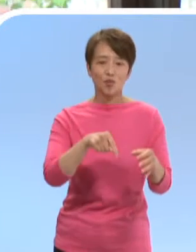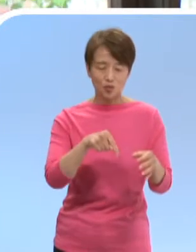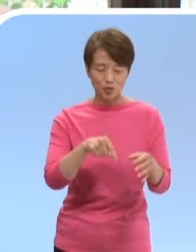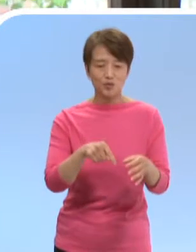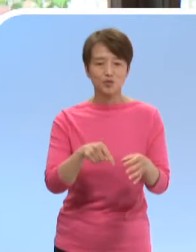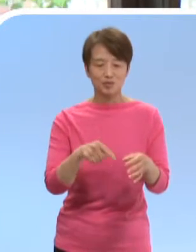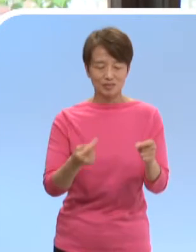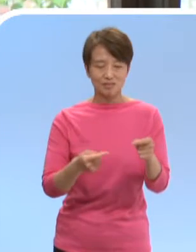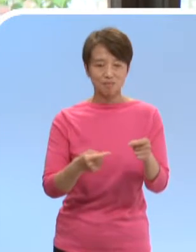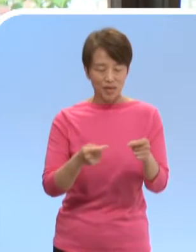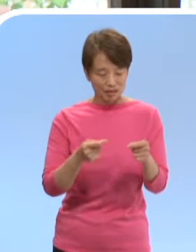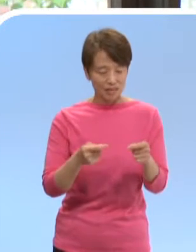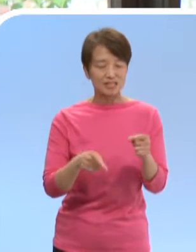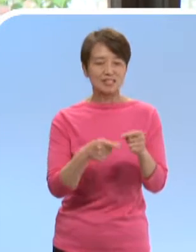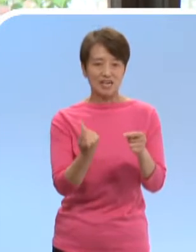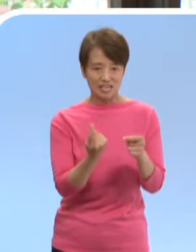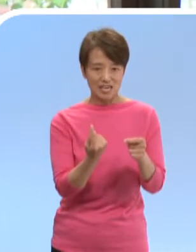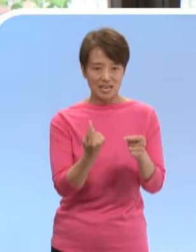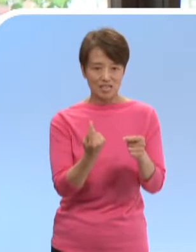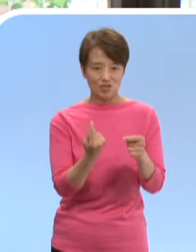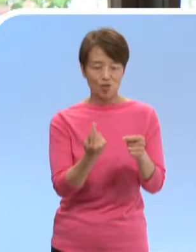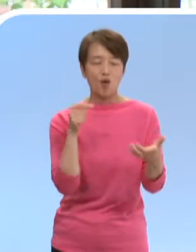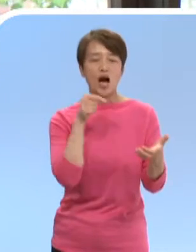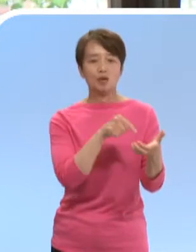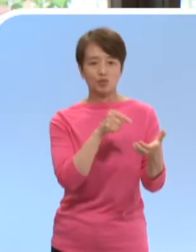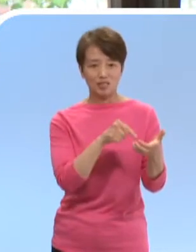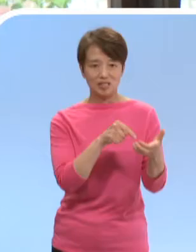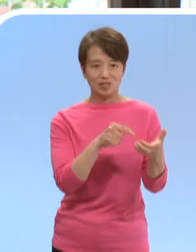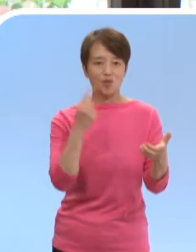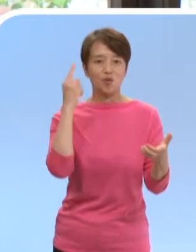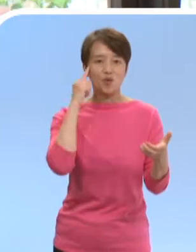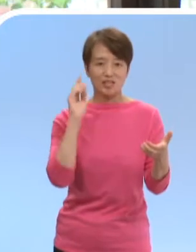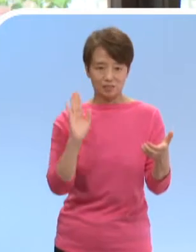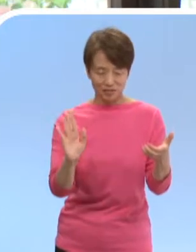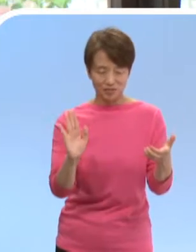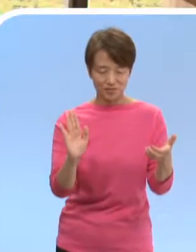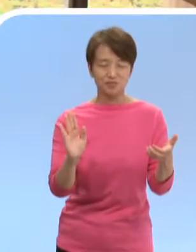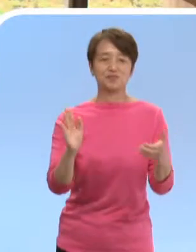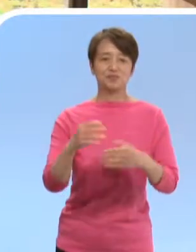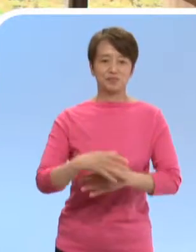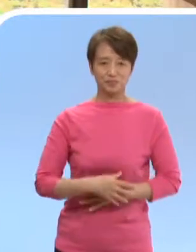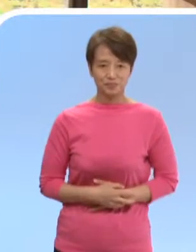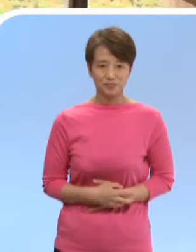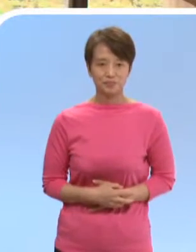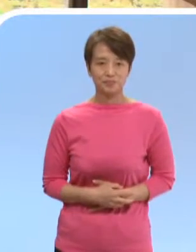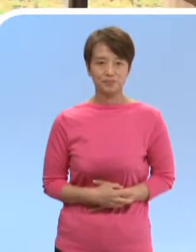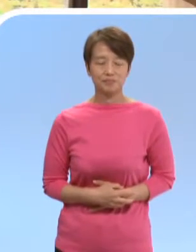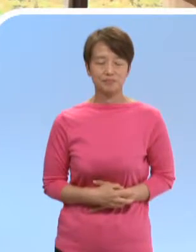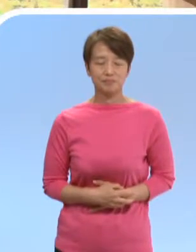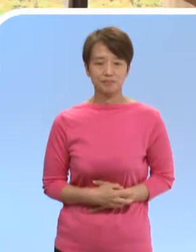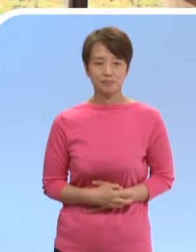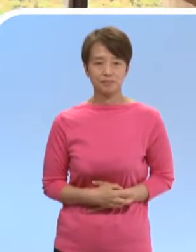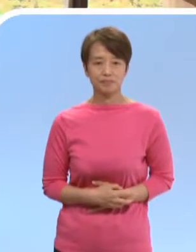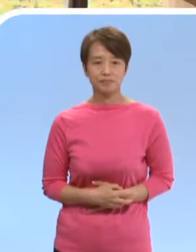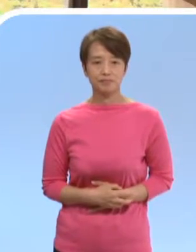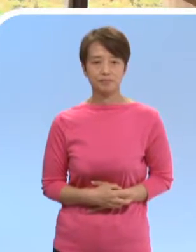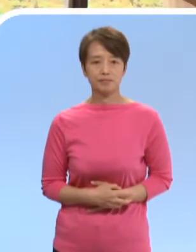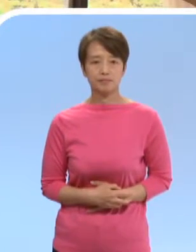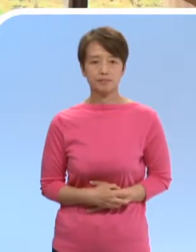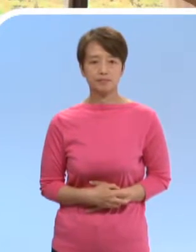ったものに少しでも小さくてもいいんですけれども、大事なきっかけとなるような、そういう思いで作らせていただき